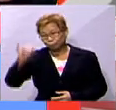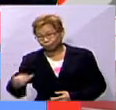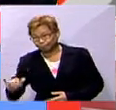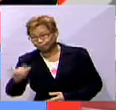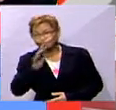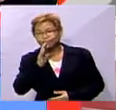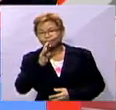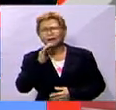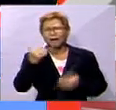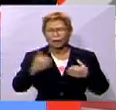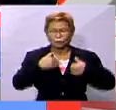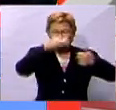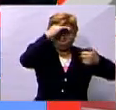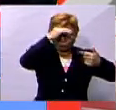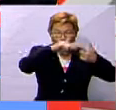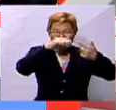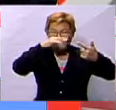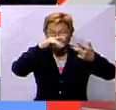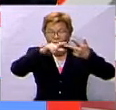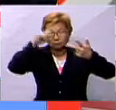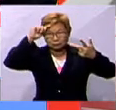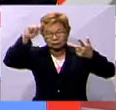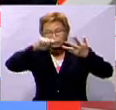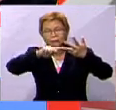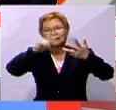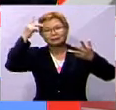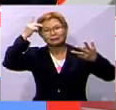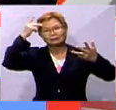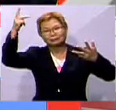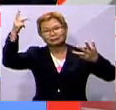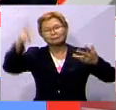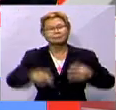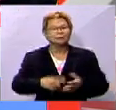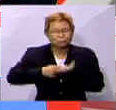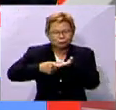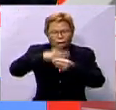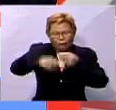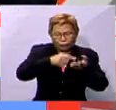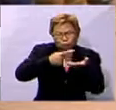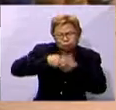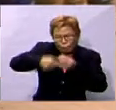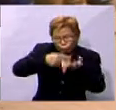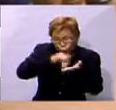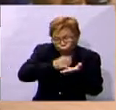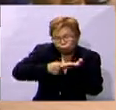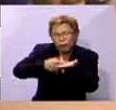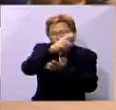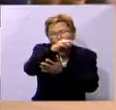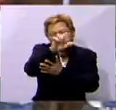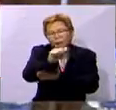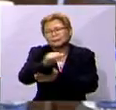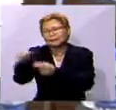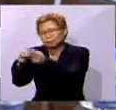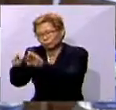berkata, masing-masing di Johor, Melaka, Terengganu dan Kelantan, rundingan mengenainya sedang dibuat antara MARA dan pihak